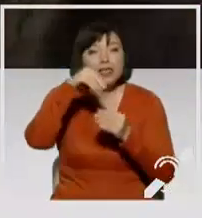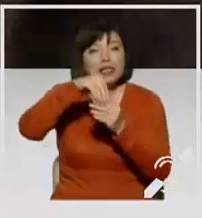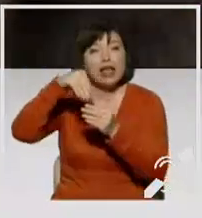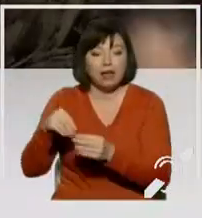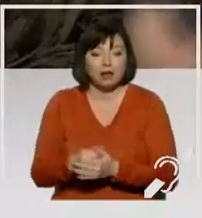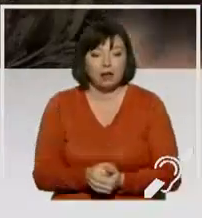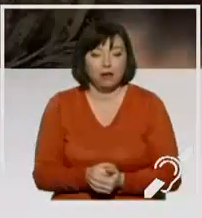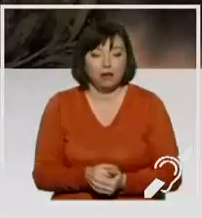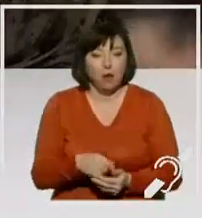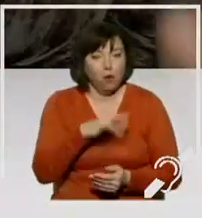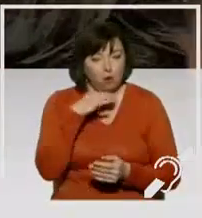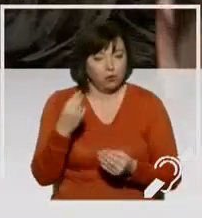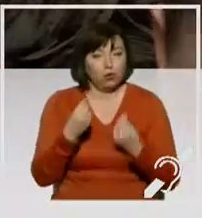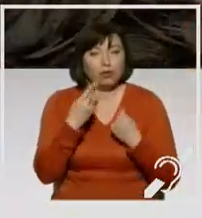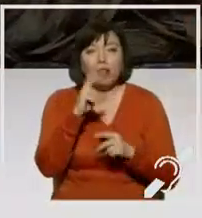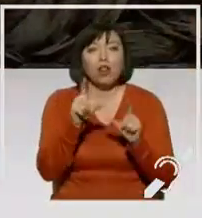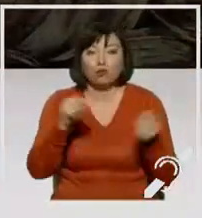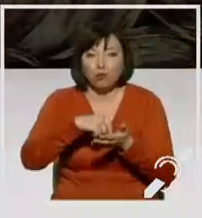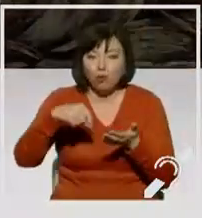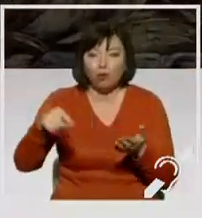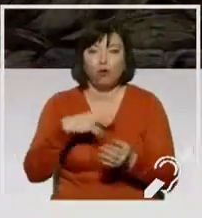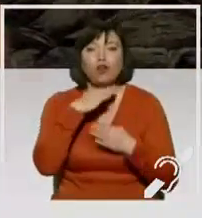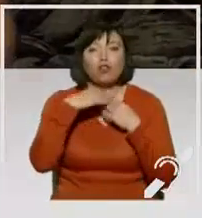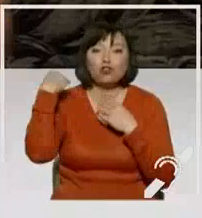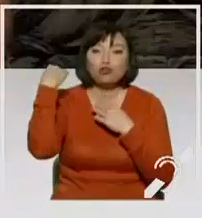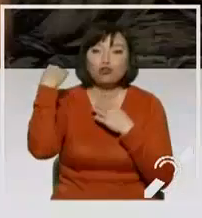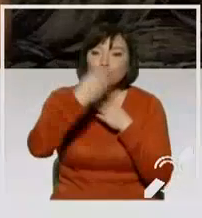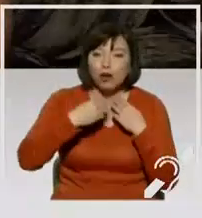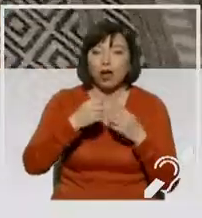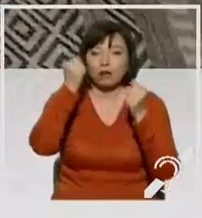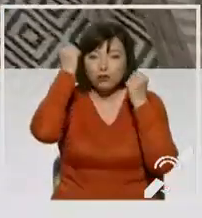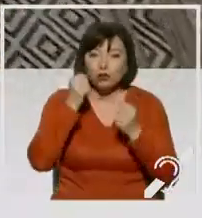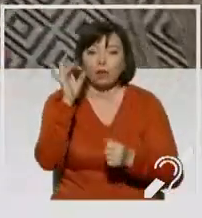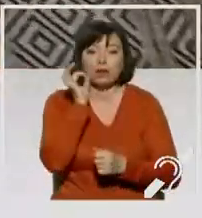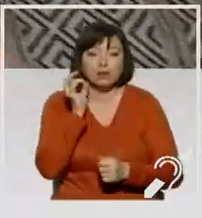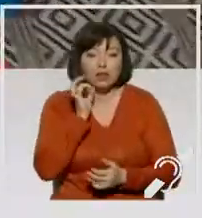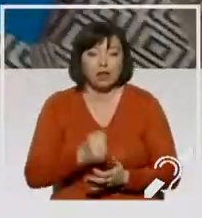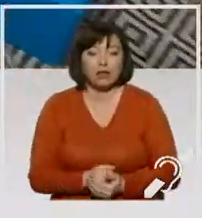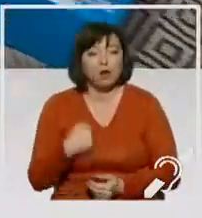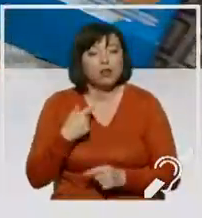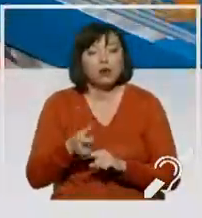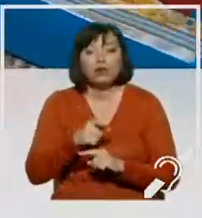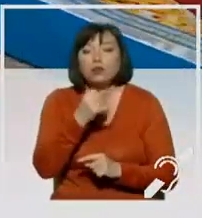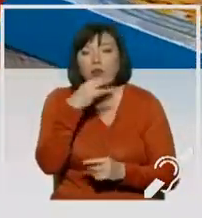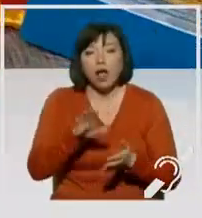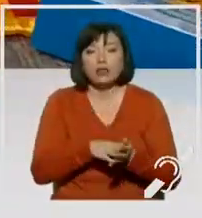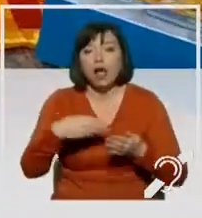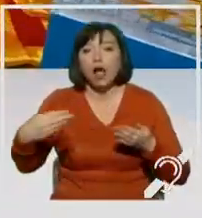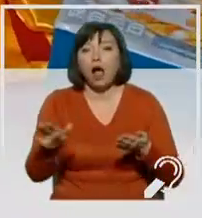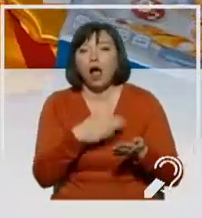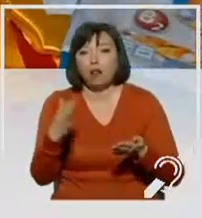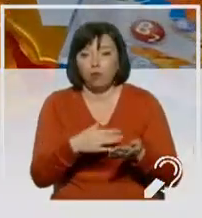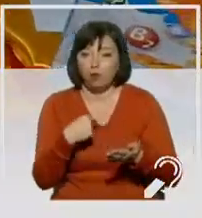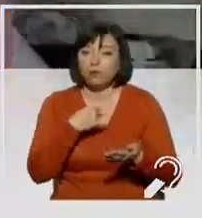Am primit multe rechiziții de școală, un fular, o căciulă și dulciuri. Mie îmi place cel mai mult albumele, că eu iubesc